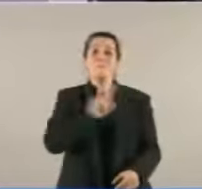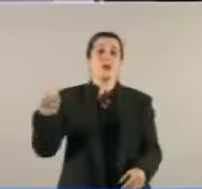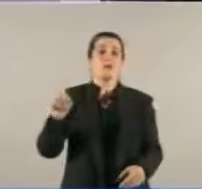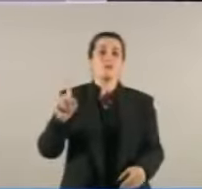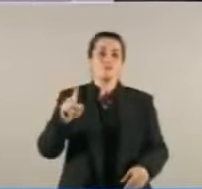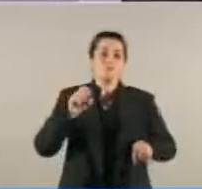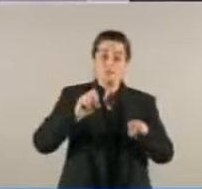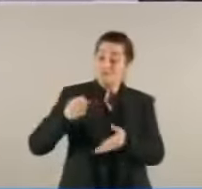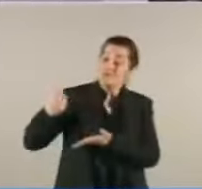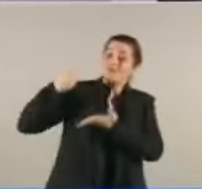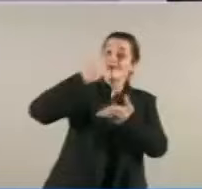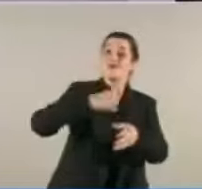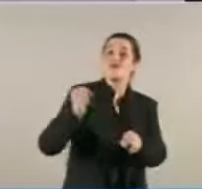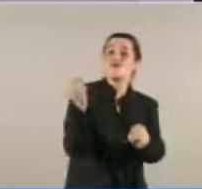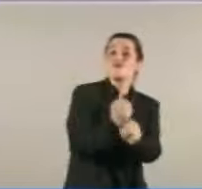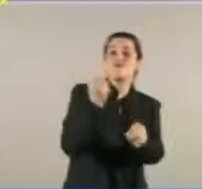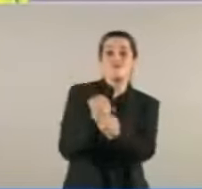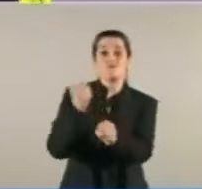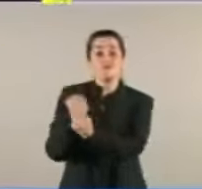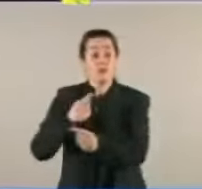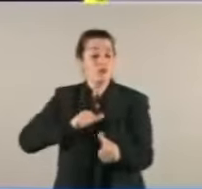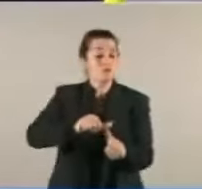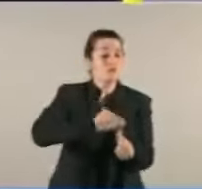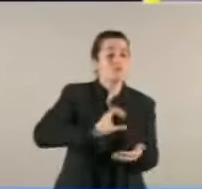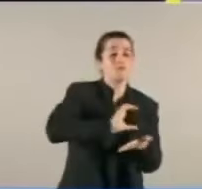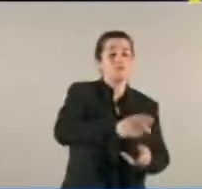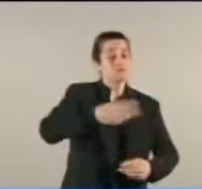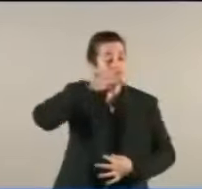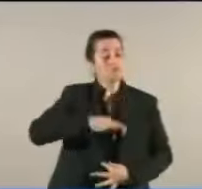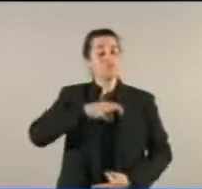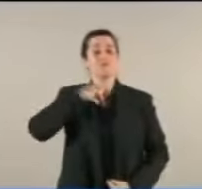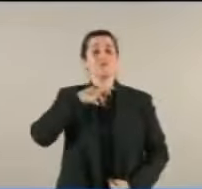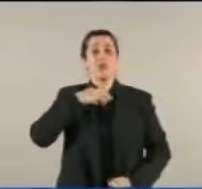του από συγκεκριμένη εταιρεία αρκετά μεγάλο χρονικό διάστημα μετά την εκλογή του.